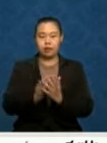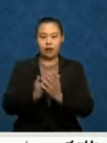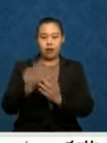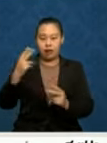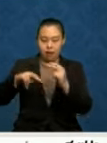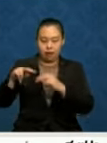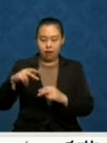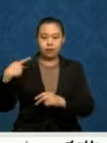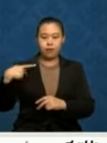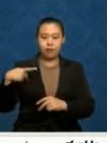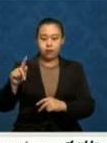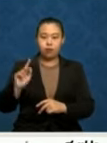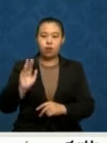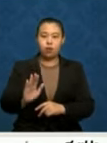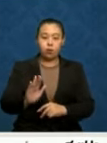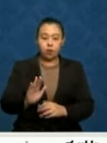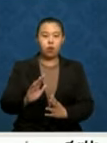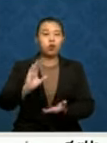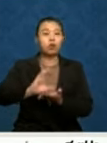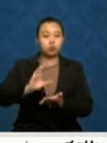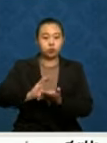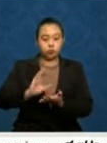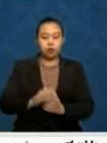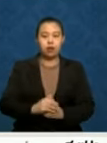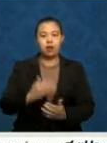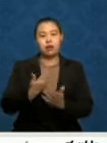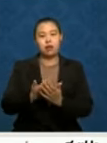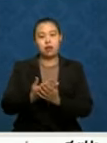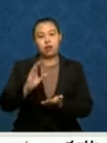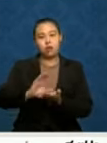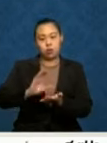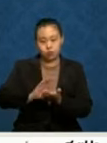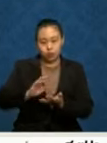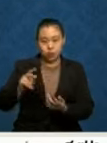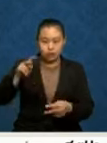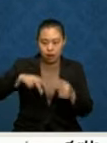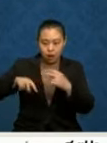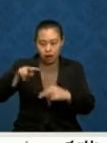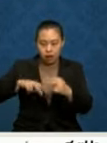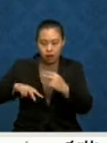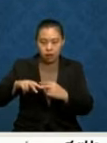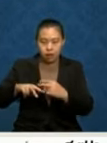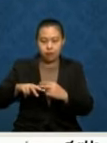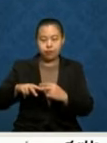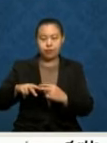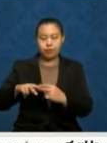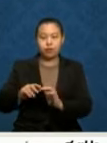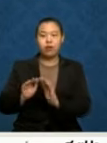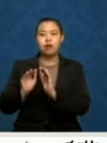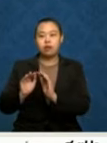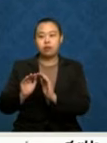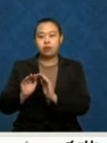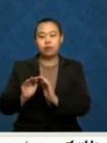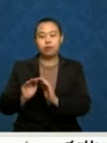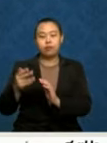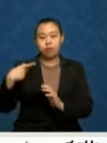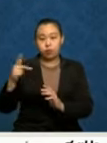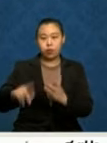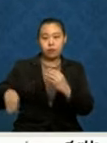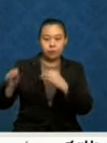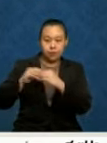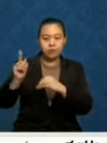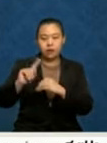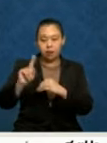ข้อ25กำหนดให้สามารถนำเงินกองทุนไปหาผลประโยชน์ได้จากกรณีที่1คือฝากไว้กับธนาคารที่เป็นรัฐวิสาหกิ